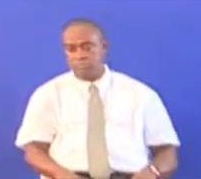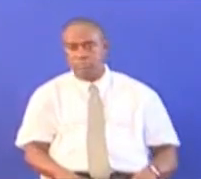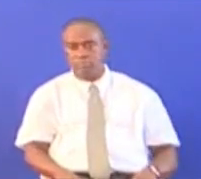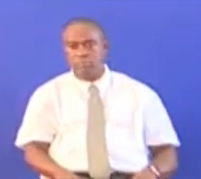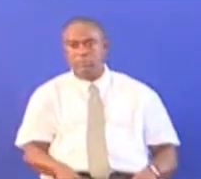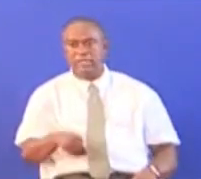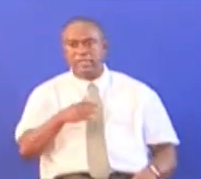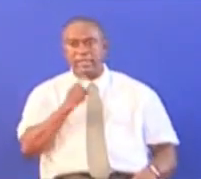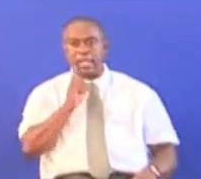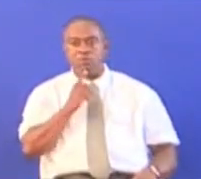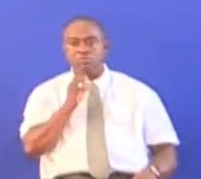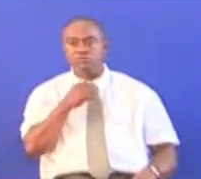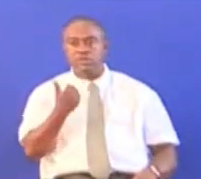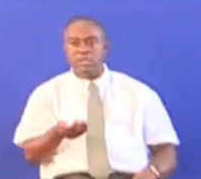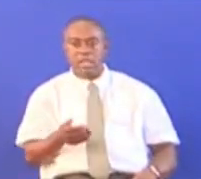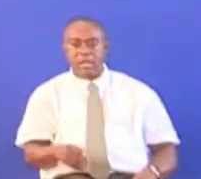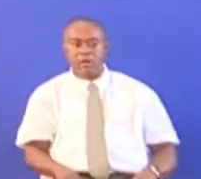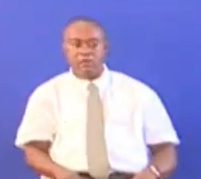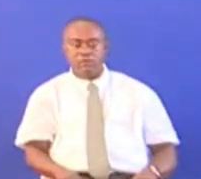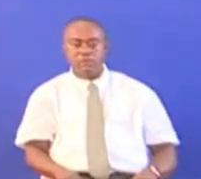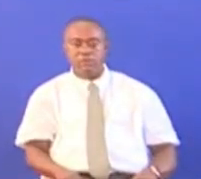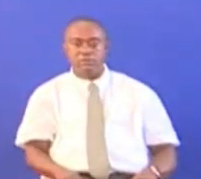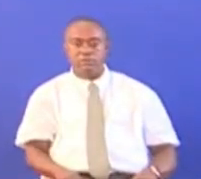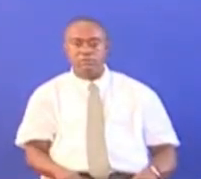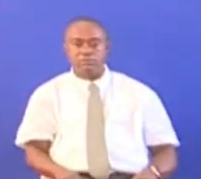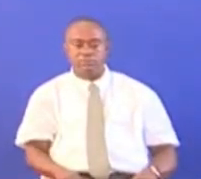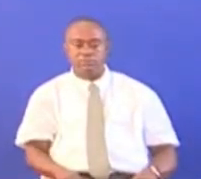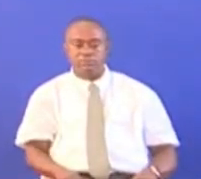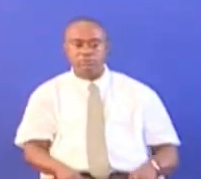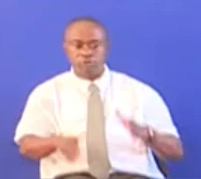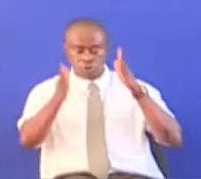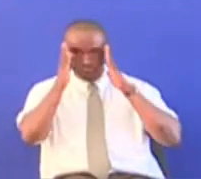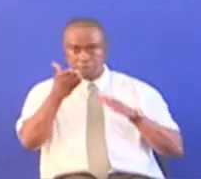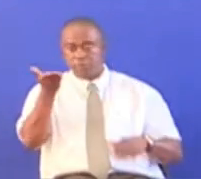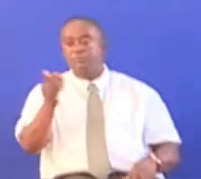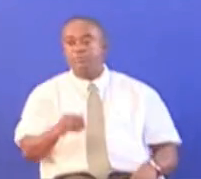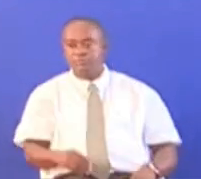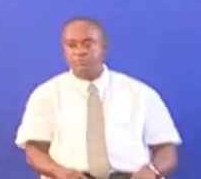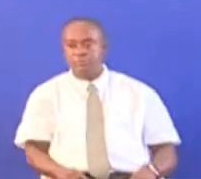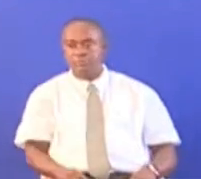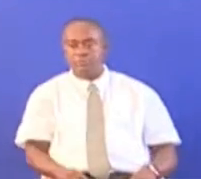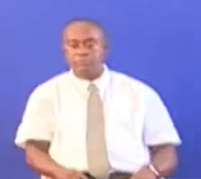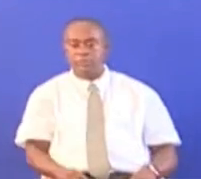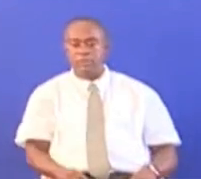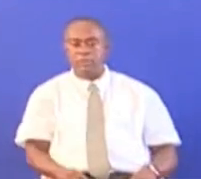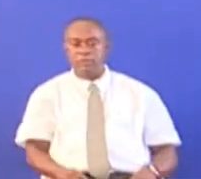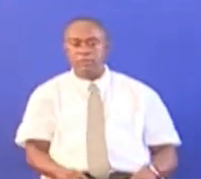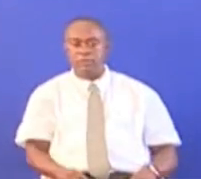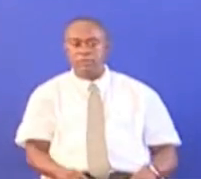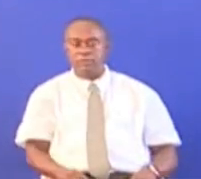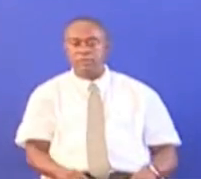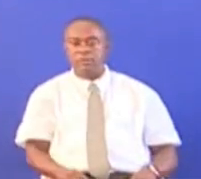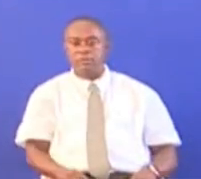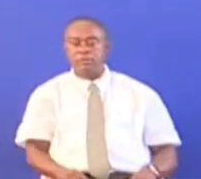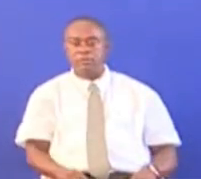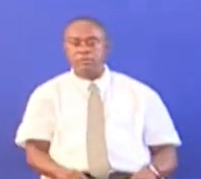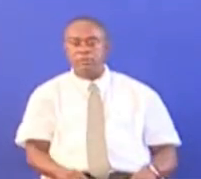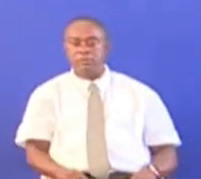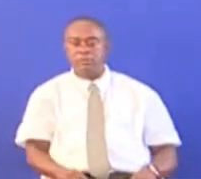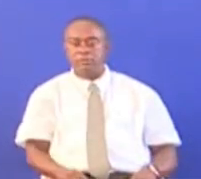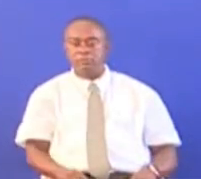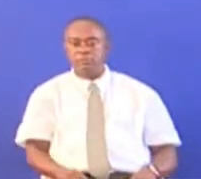nataka kujibu hoja kadhaa ambazo zimetangulizwa na waheshimiwa wabunge kabla mheshimiwa waziri hajaja kuhitimisha hoja